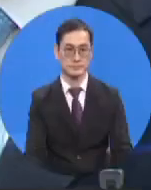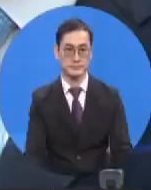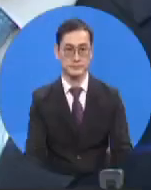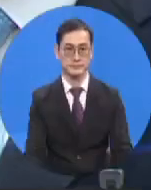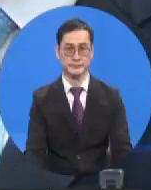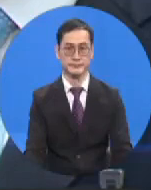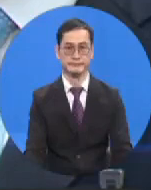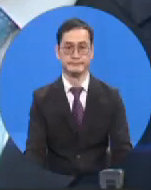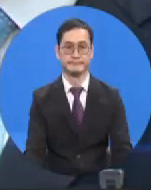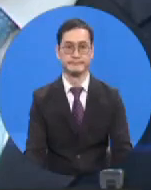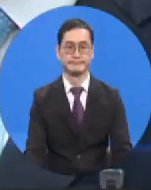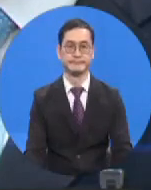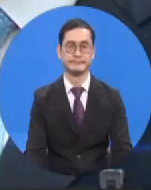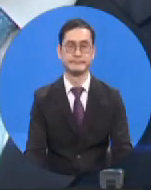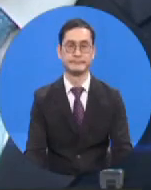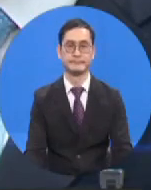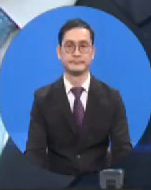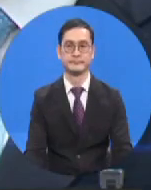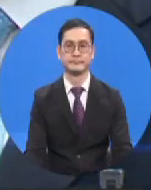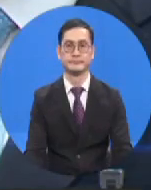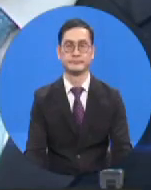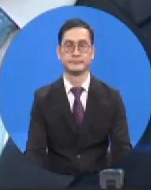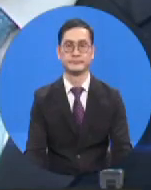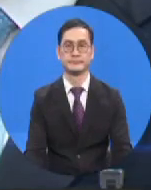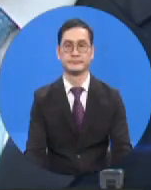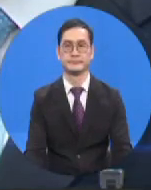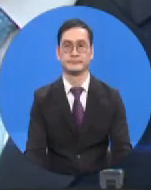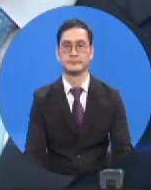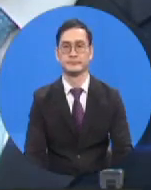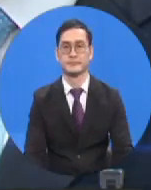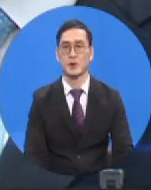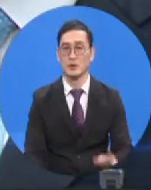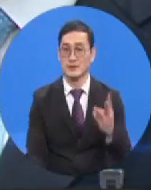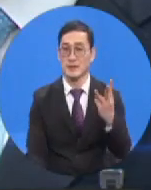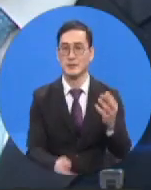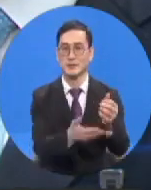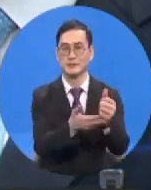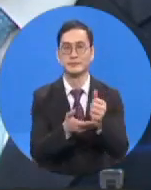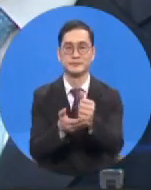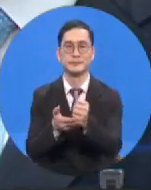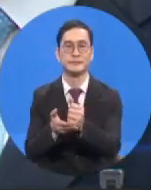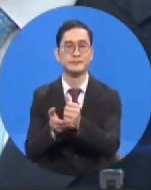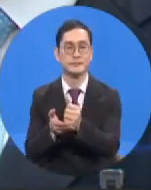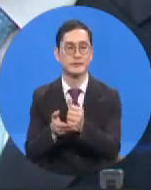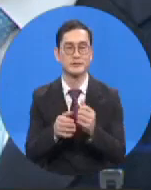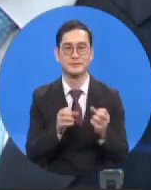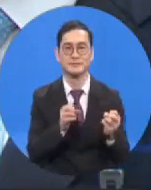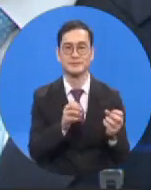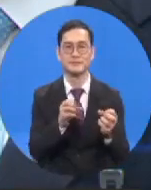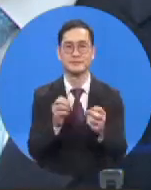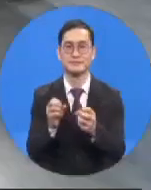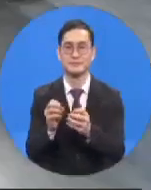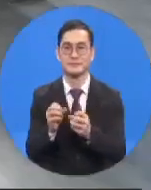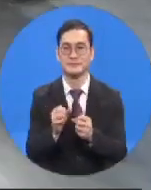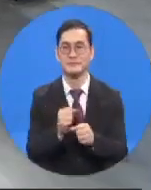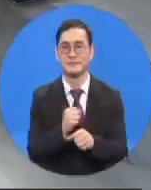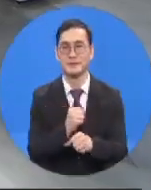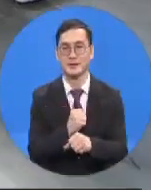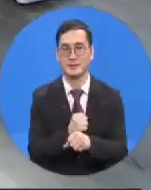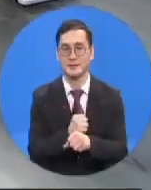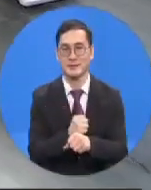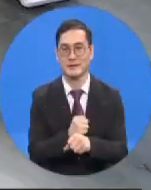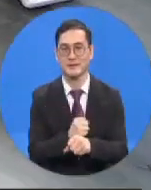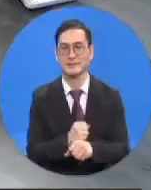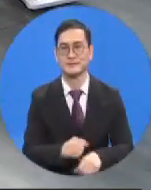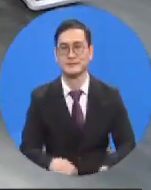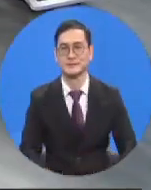자, 언제나 명쾌한 해설을 해주시는 뉴스 전문가 세 분, 오늘도 스튜디오에 나와 있습니다. 최진봉 성공회대 교수, 전지현 변호사,